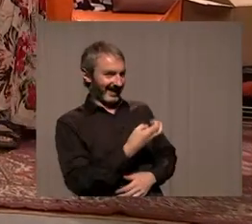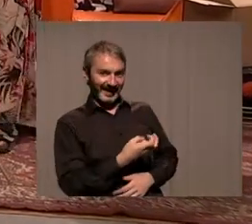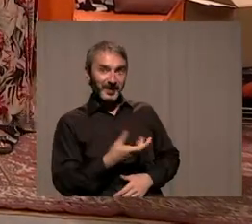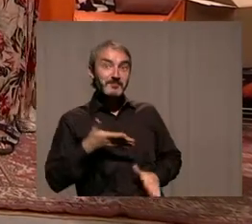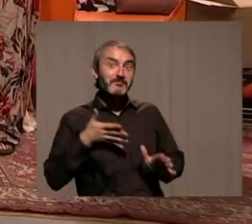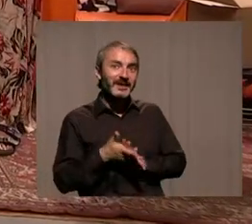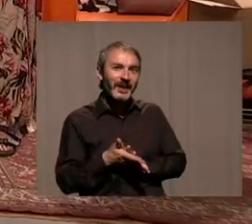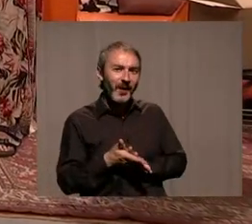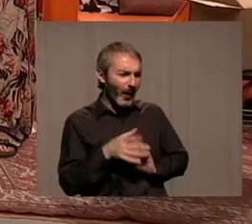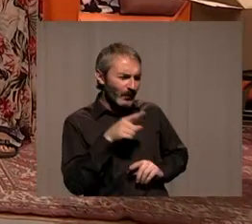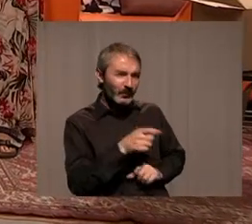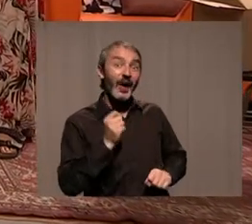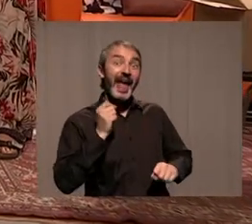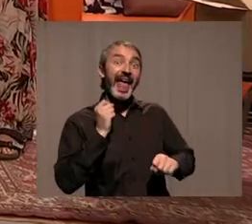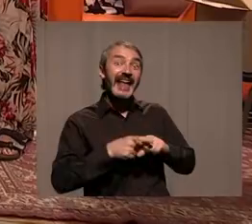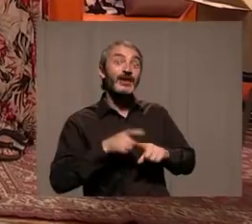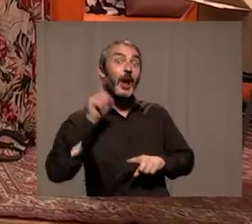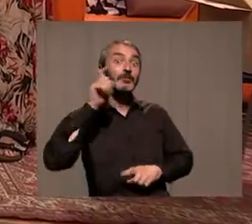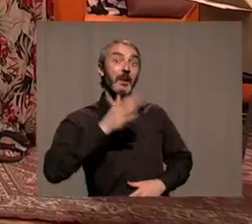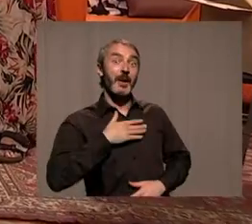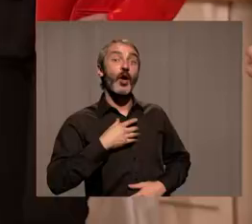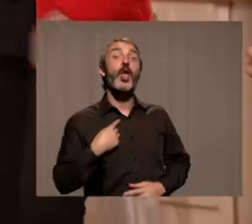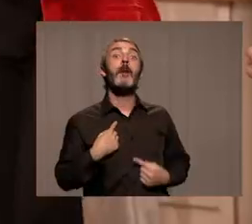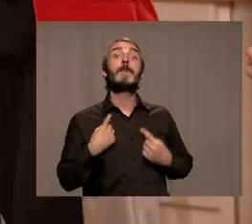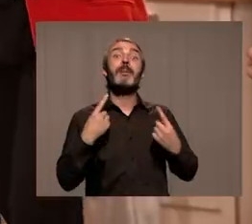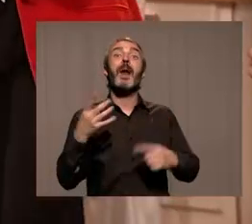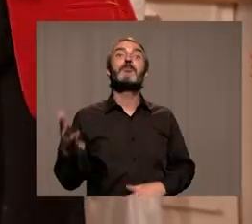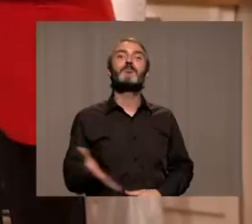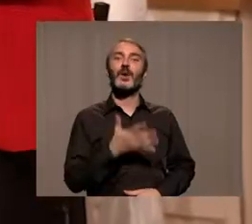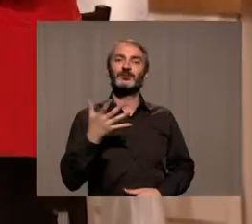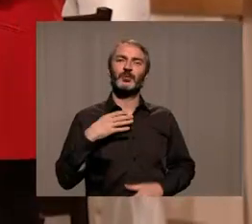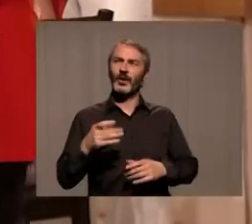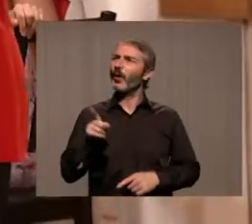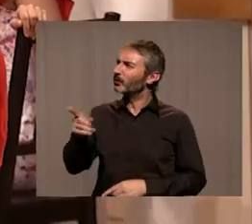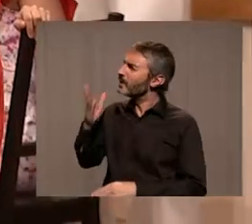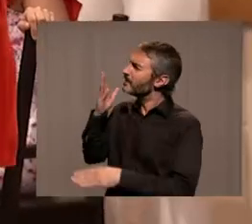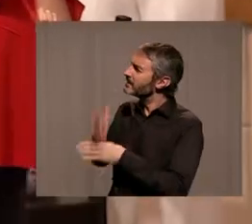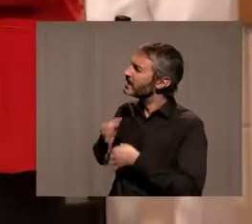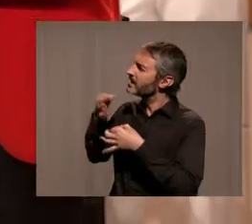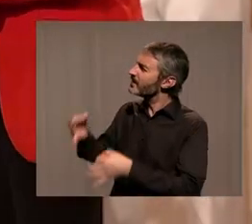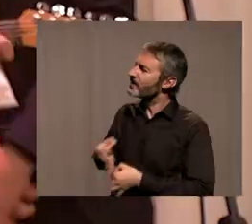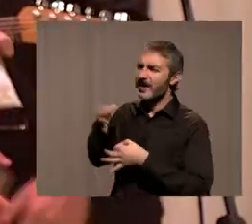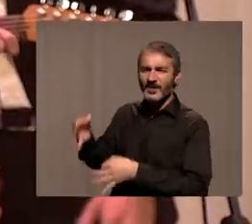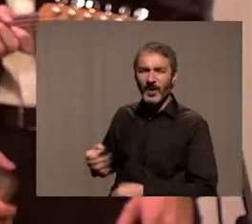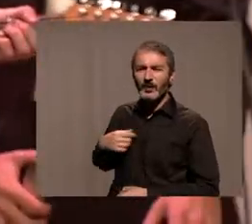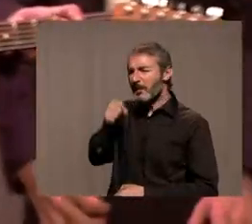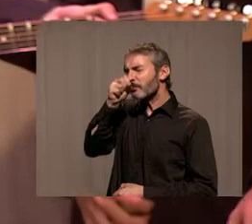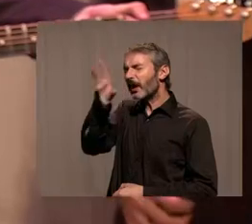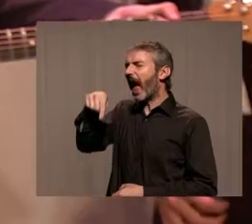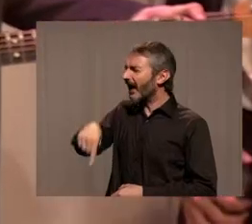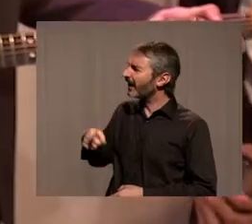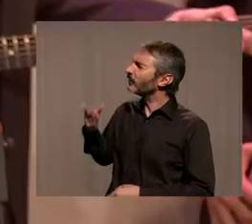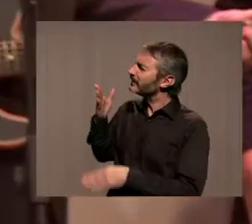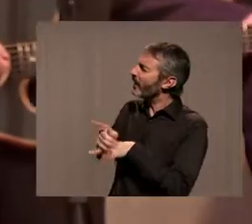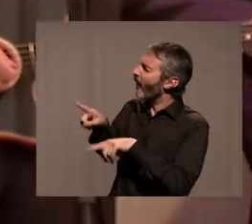altres coses, vas ser professora meva. Jo sóc de la primera promoció de la comunicació. Sempre t'agrada recordar-me la quantitat d'anys que fa que estic aquí. Però sí. Però sí.